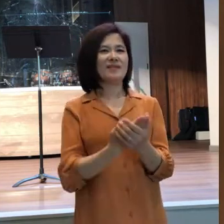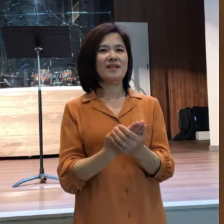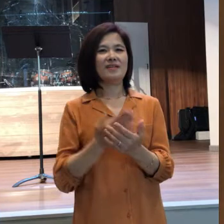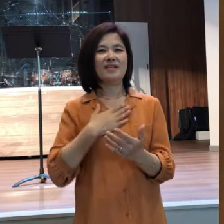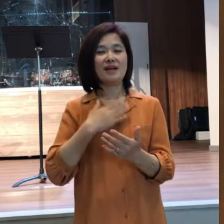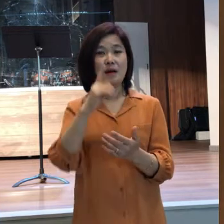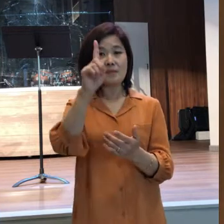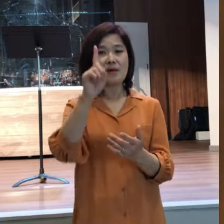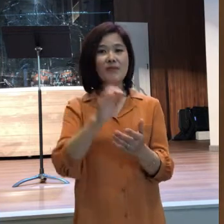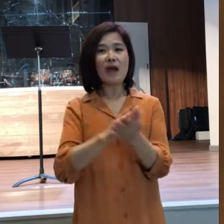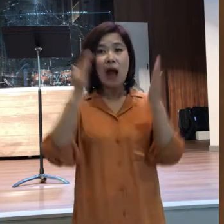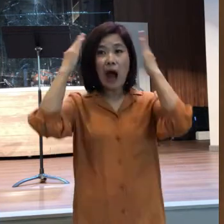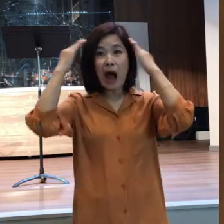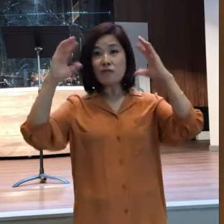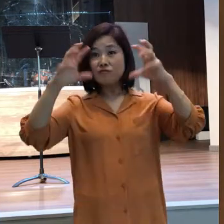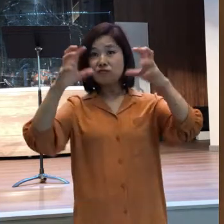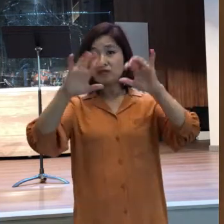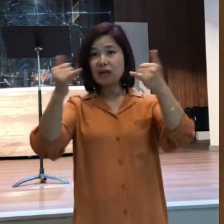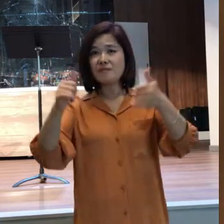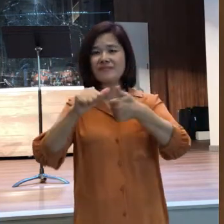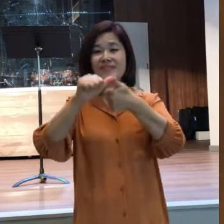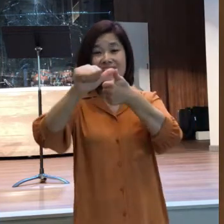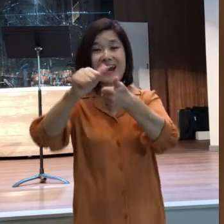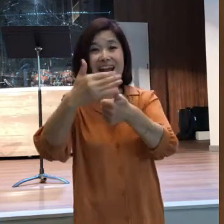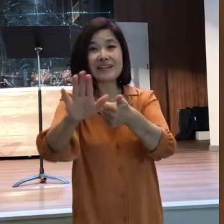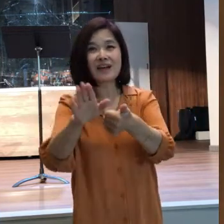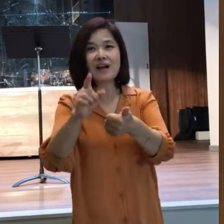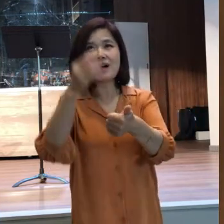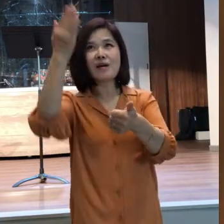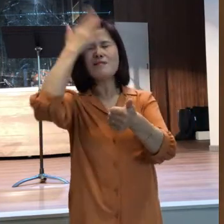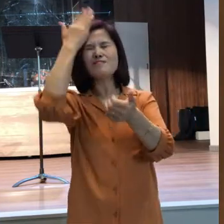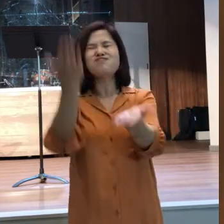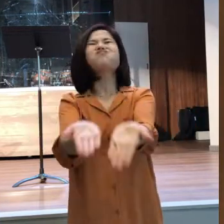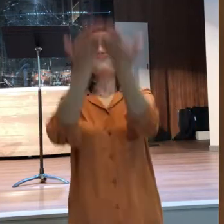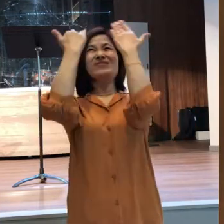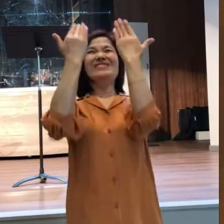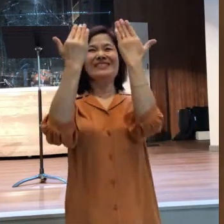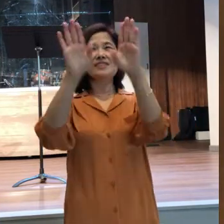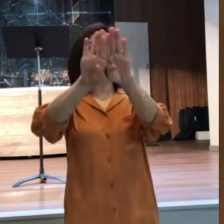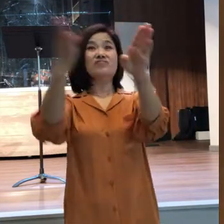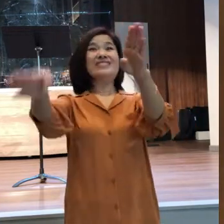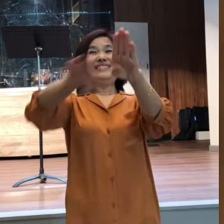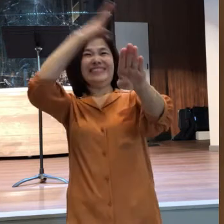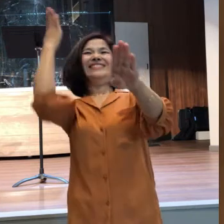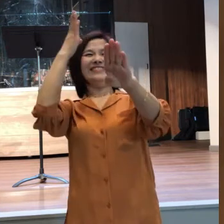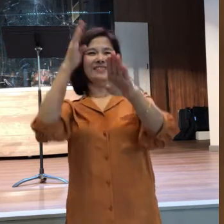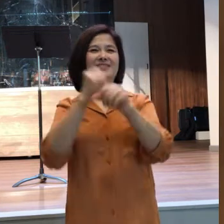제가 한번 한국 사람 따라 들어가다가 머리통이 깨질 뻔했어요.